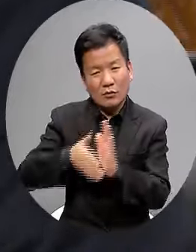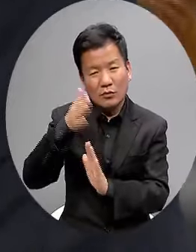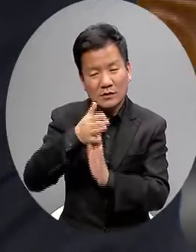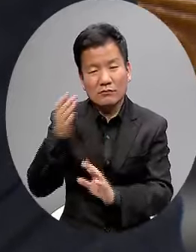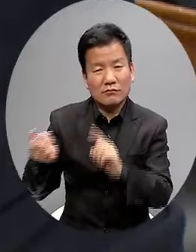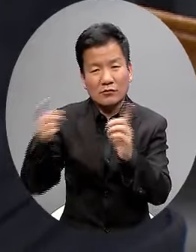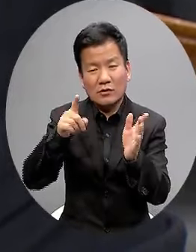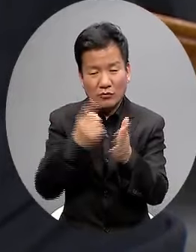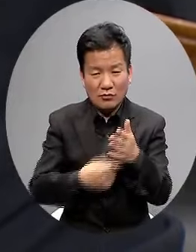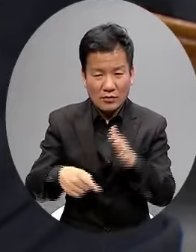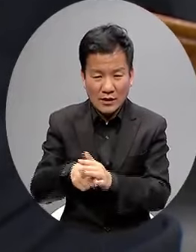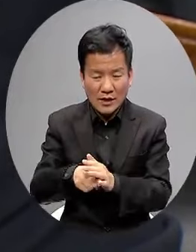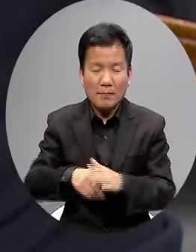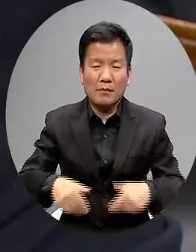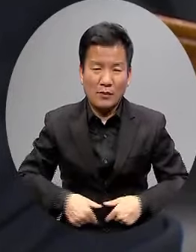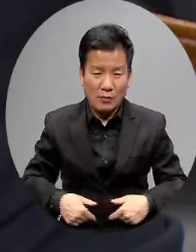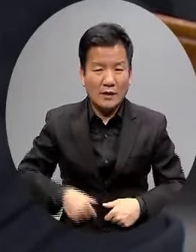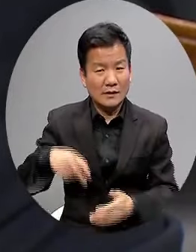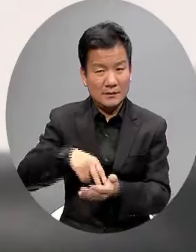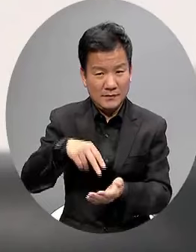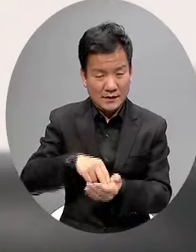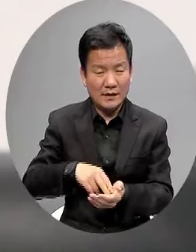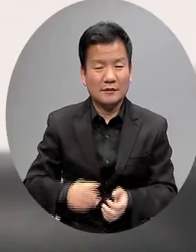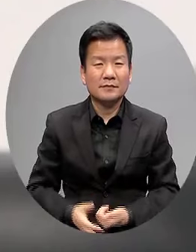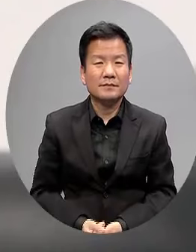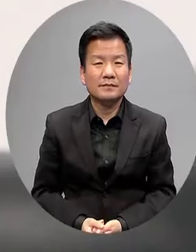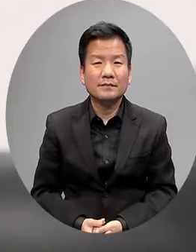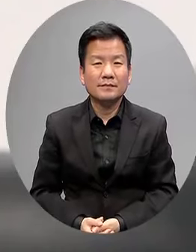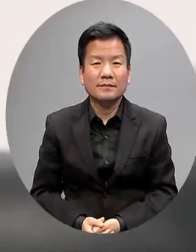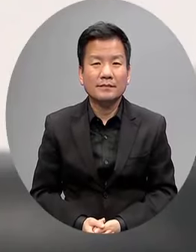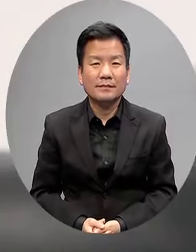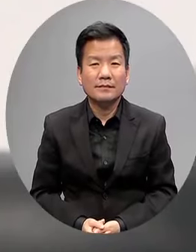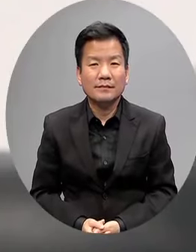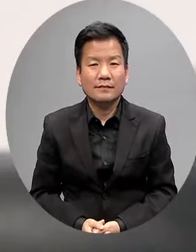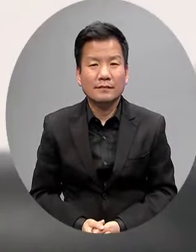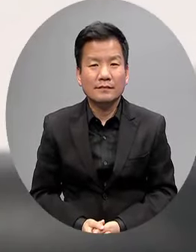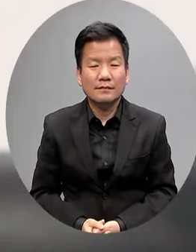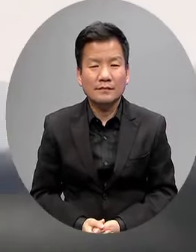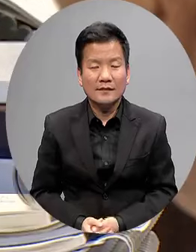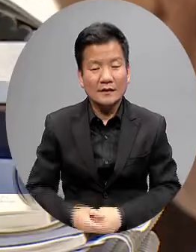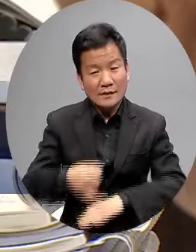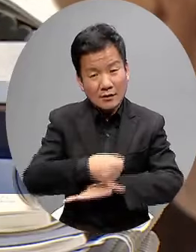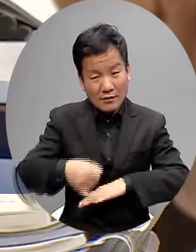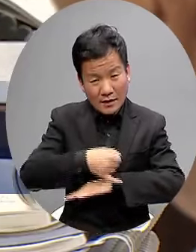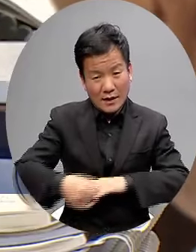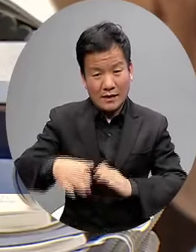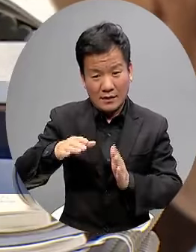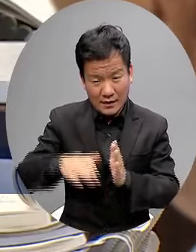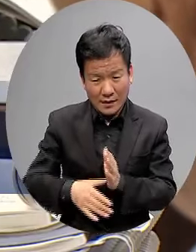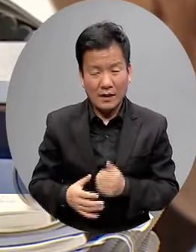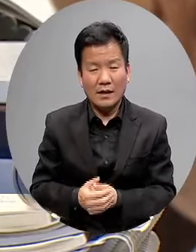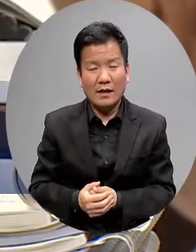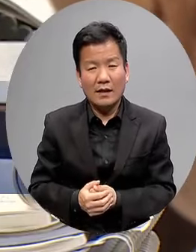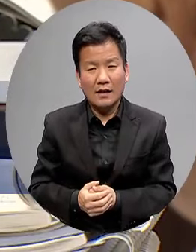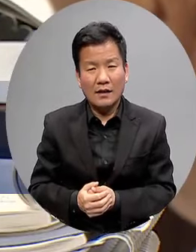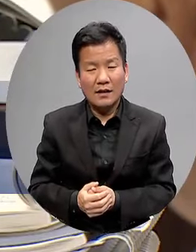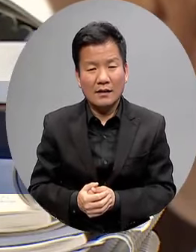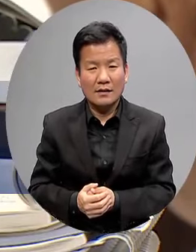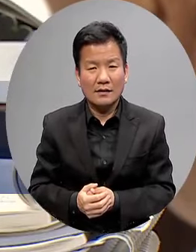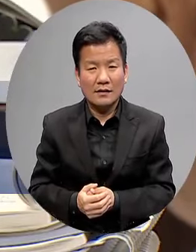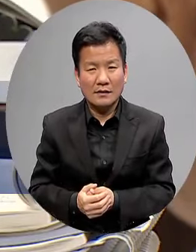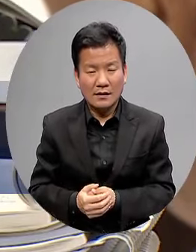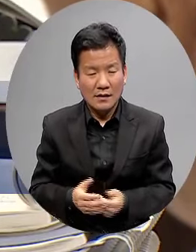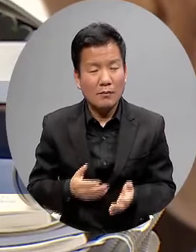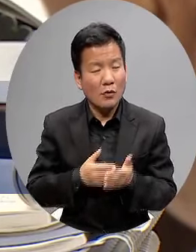위해 필요하다는 기존 입장을 굽히지 않았습니다 실시 설계하면서 들하고 자주 그